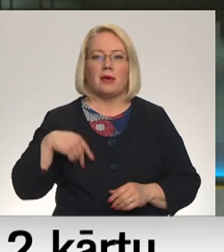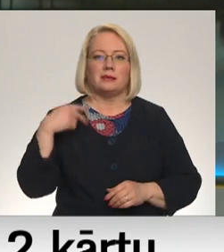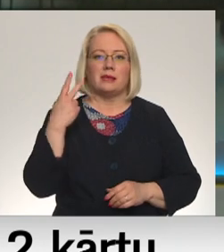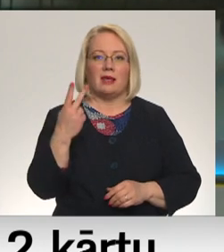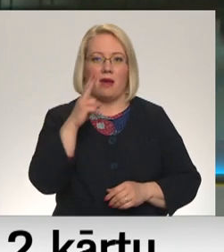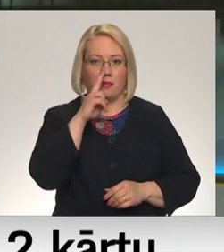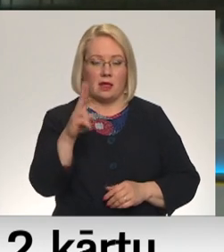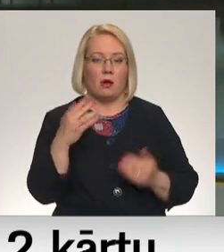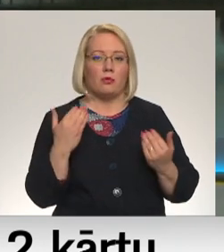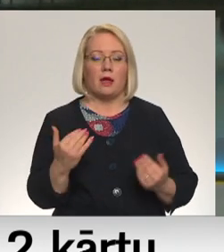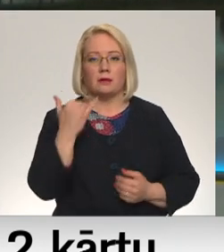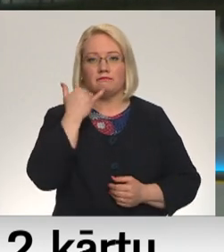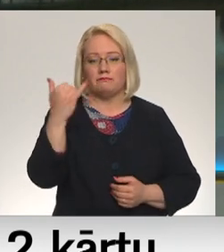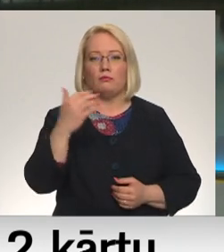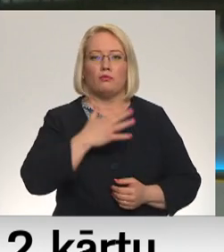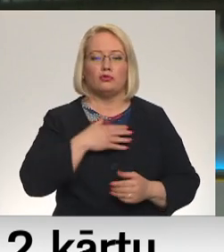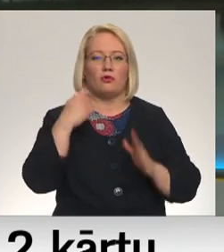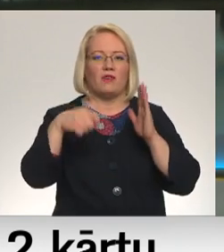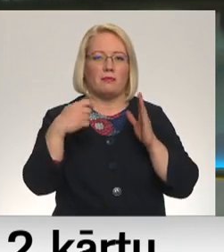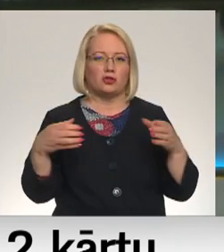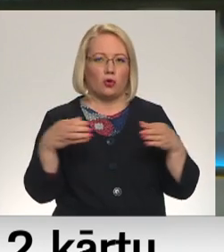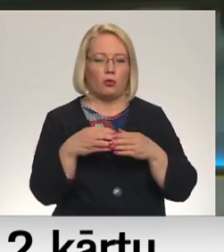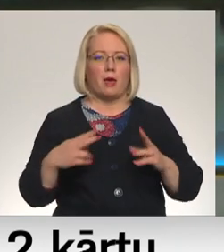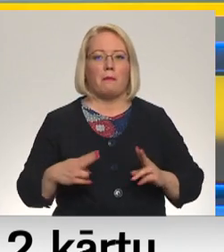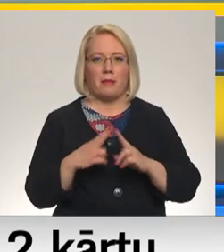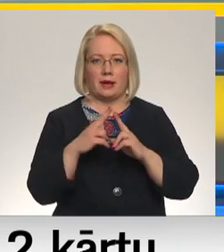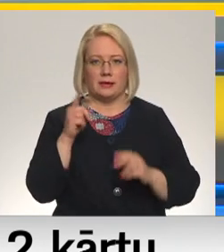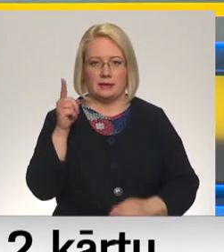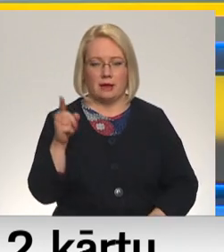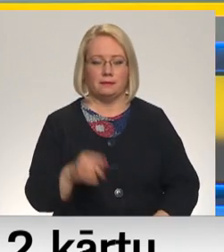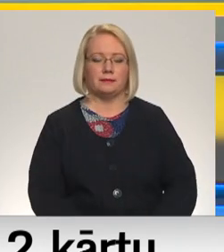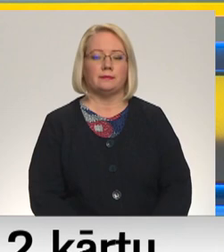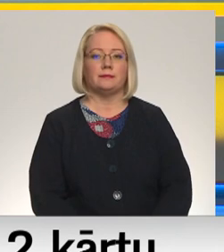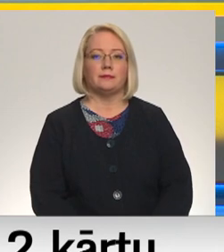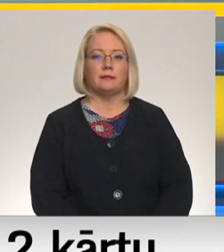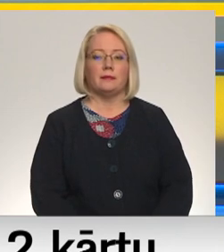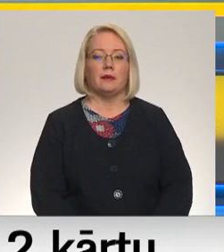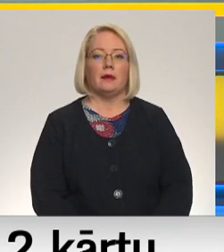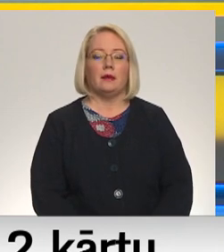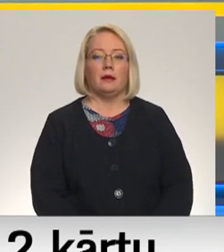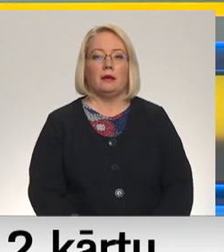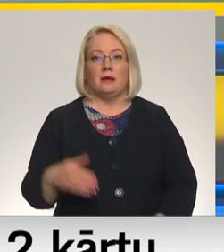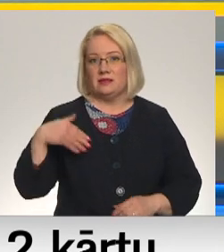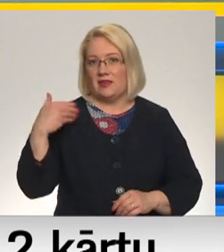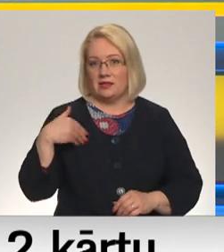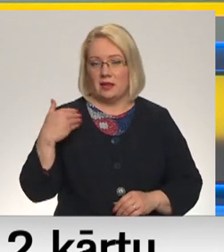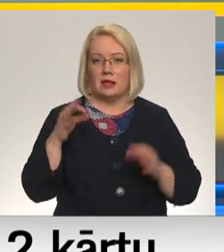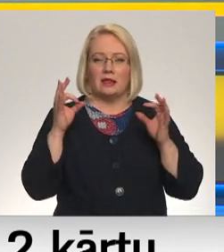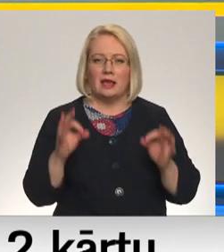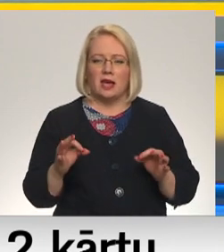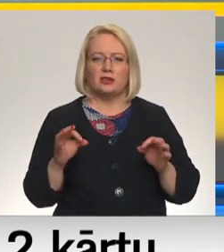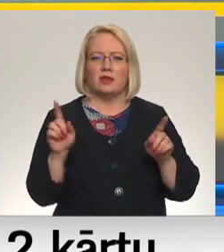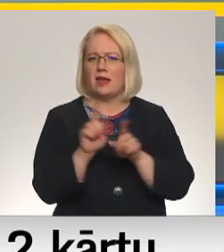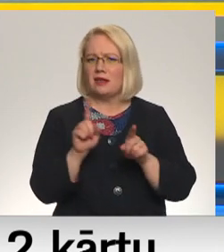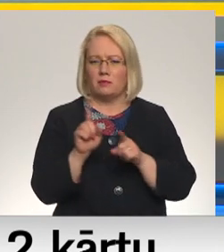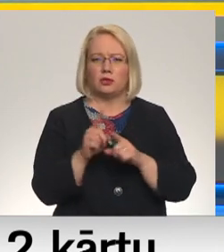Un šobrīd esam sazinājušies ar mūsu filmēšanas grupu Parīzē Ilze Naglu un Ivo Žepicki. Sveiki, Ilze! Tieši šāds pat